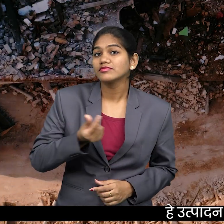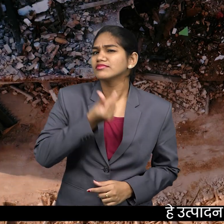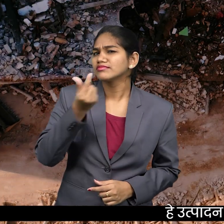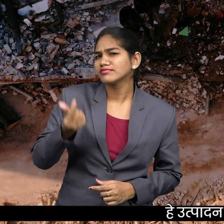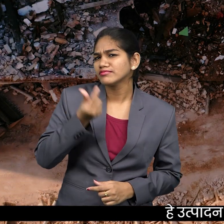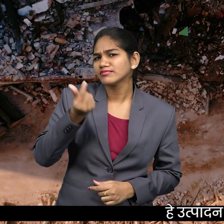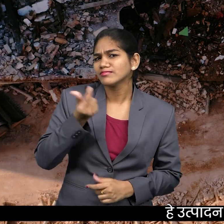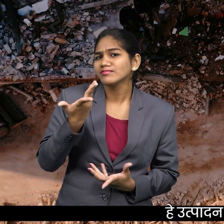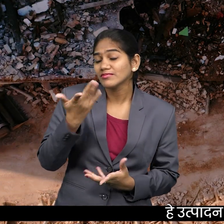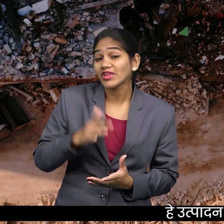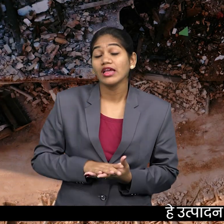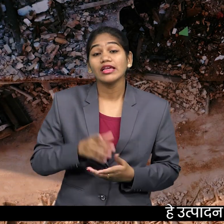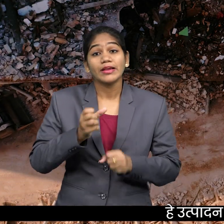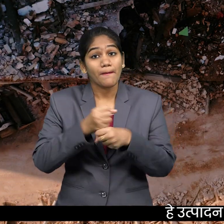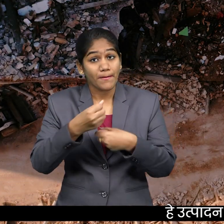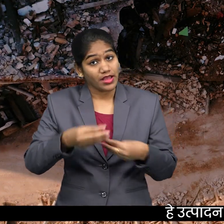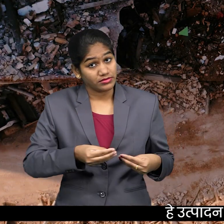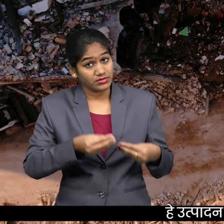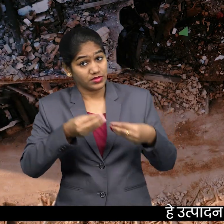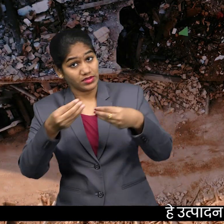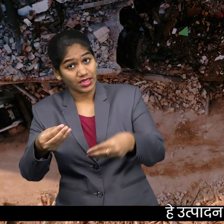हे उत्पादन चक्रात वापरले जातात.